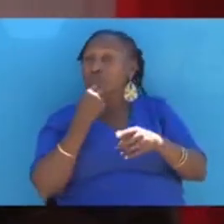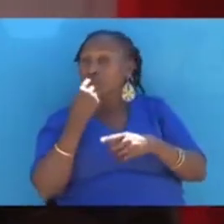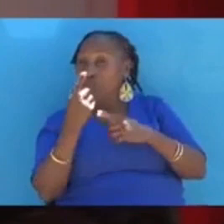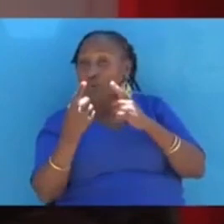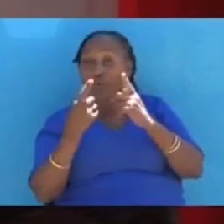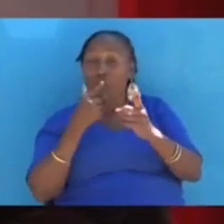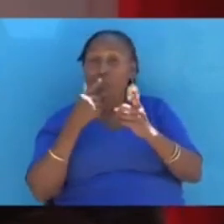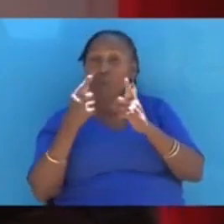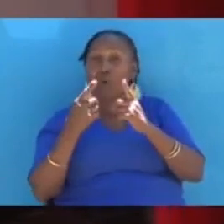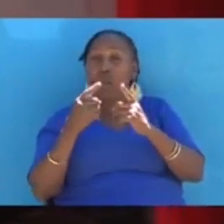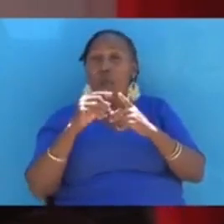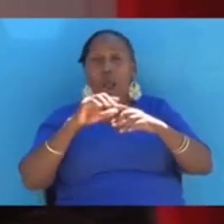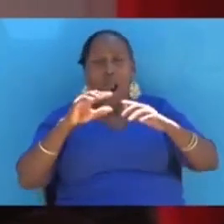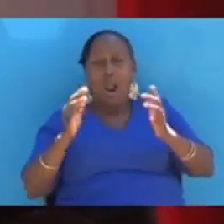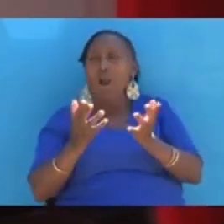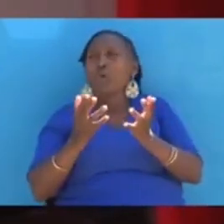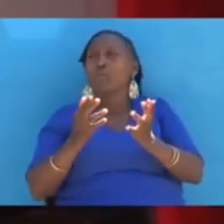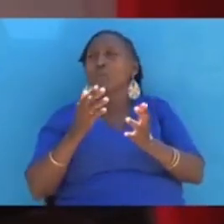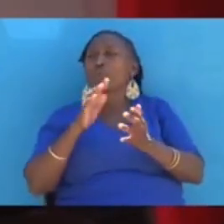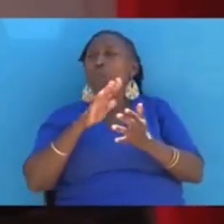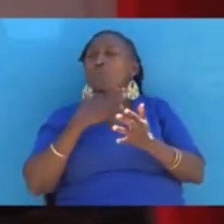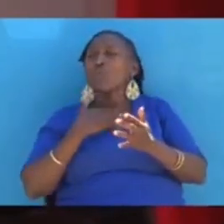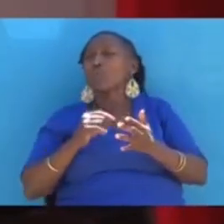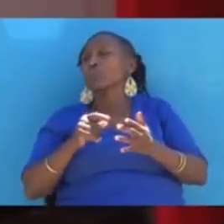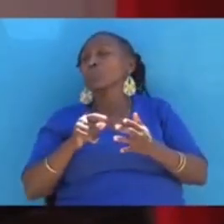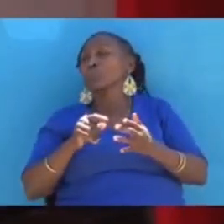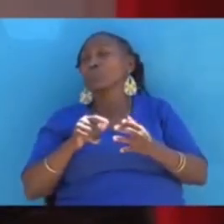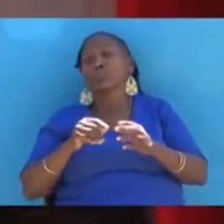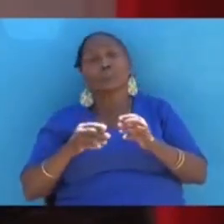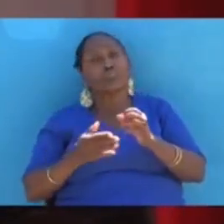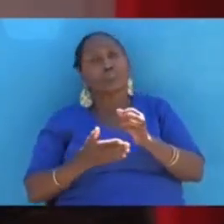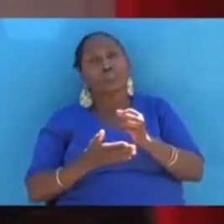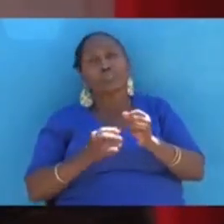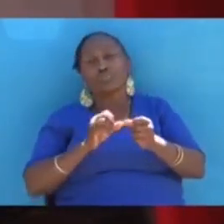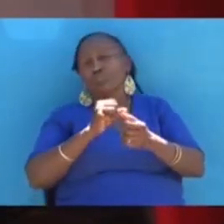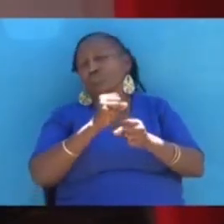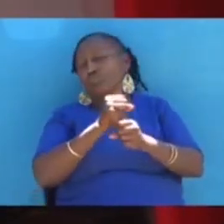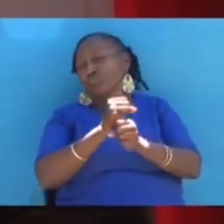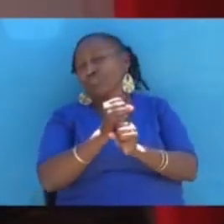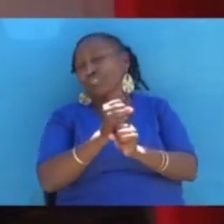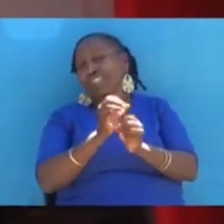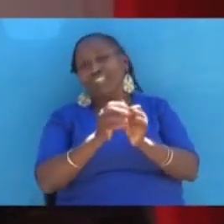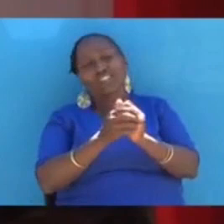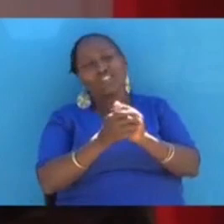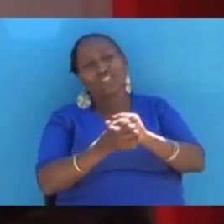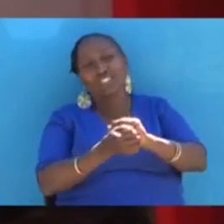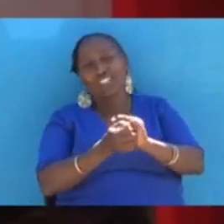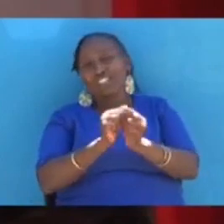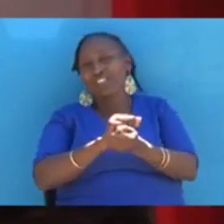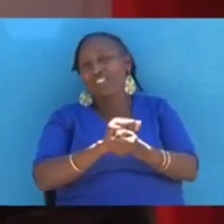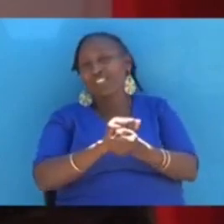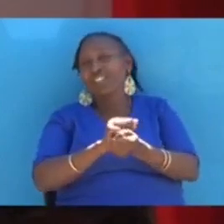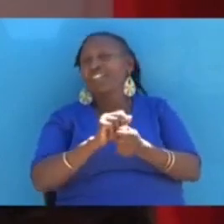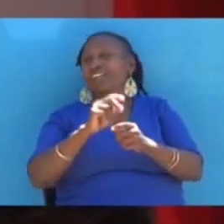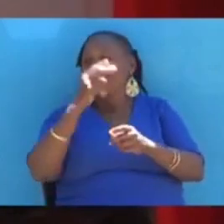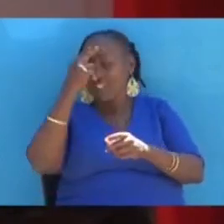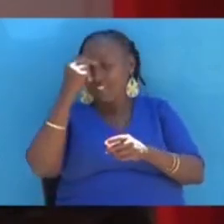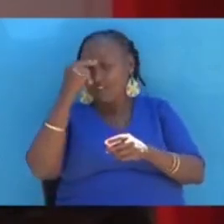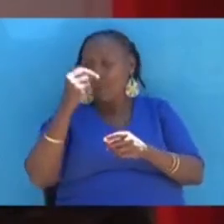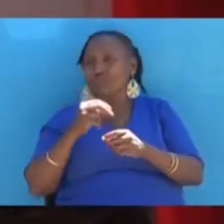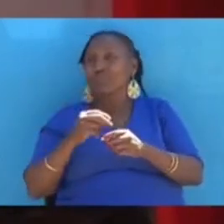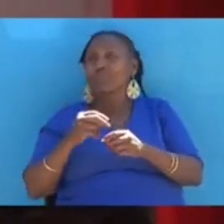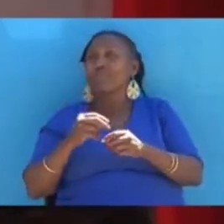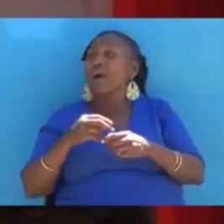hao watu ya Narok, karibu 90% walikuwa tayari kukupatia kura kwa kazi yako na maono